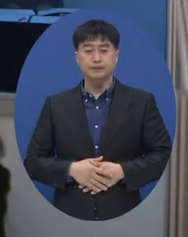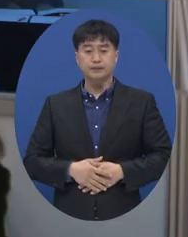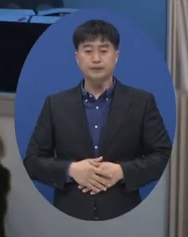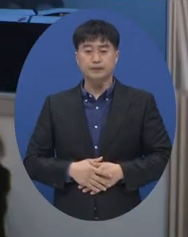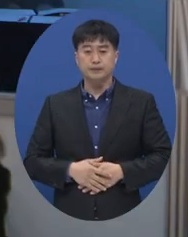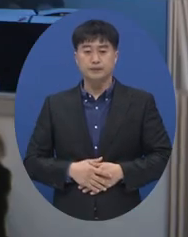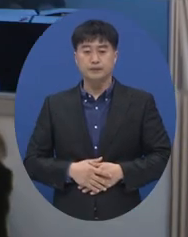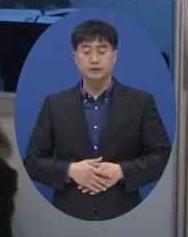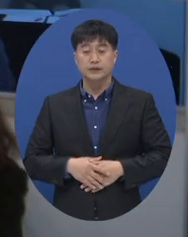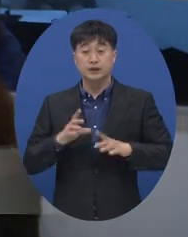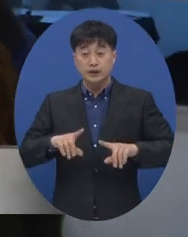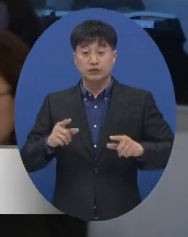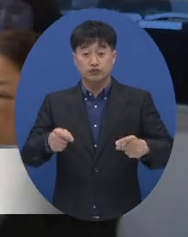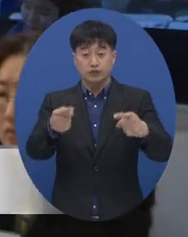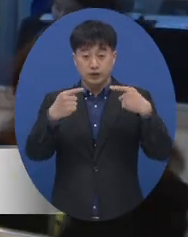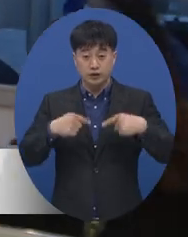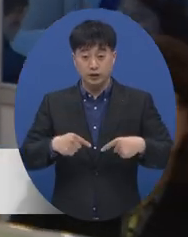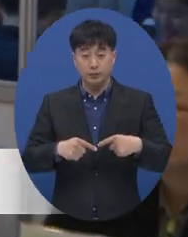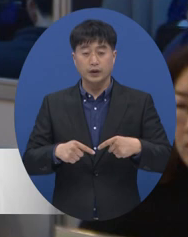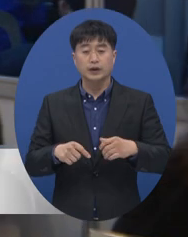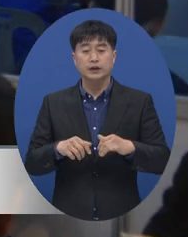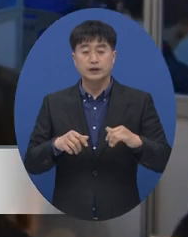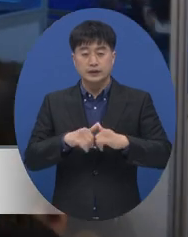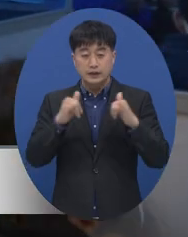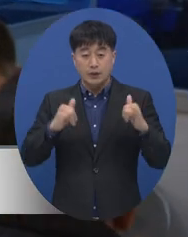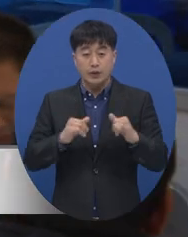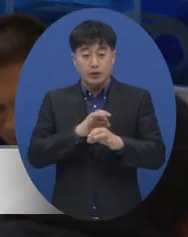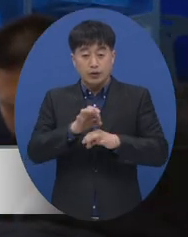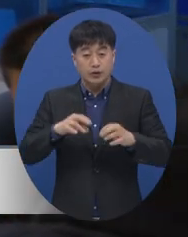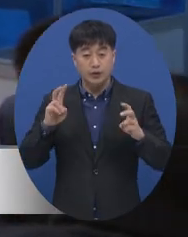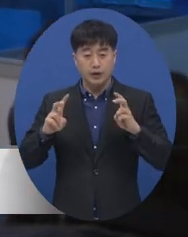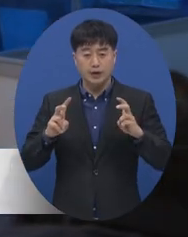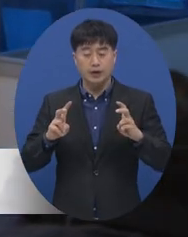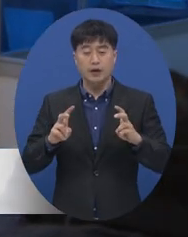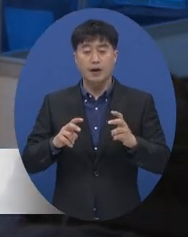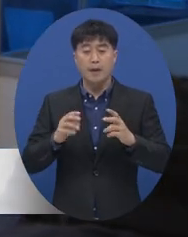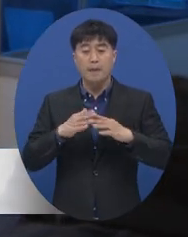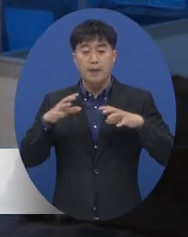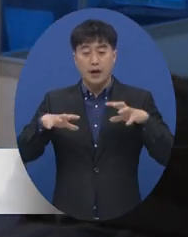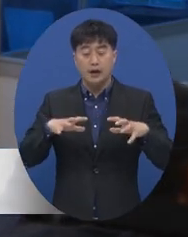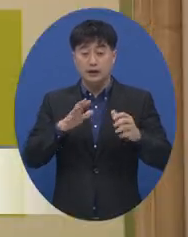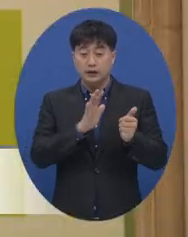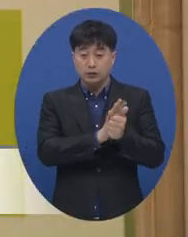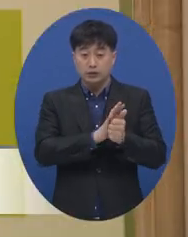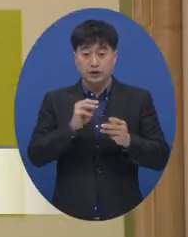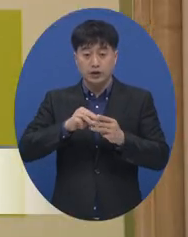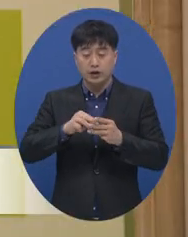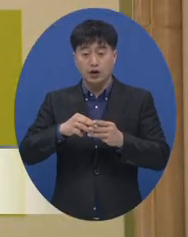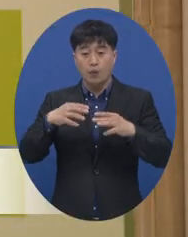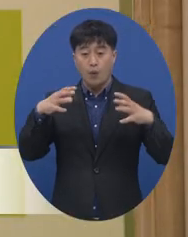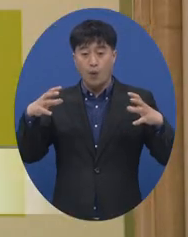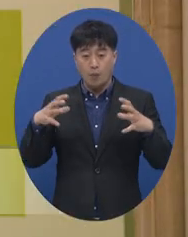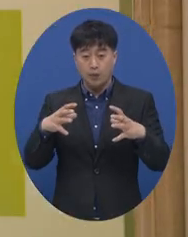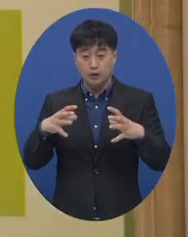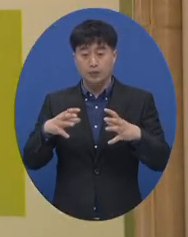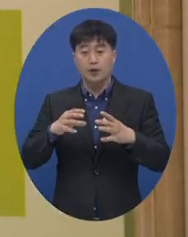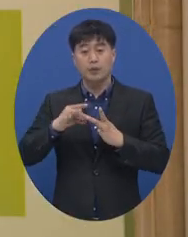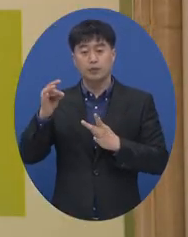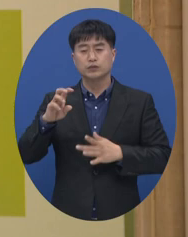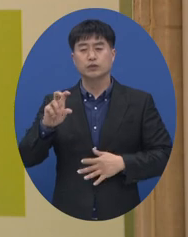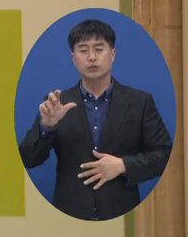있습니다 이날 행사에 참여한 살짝 형제 기업은 경기도 마을공동체 시온 센터 에 공모를 통해 선발된 35곳